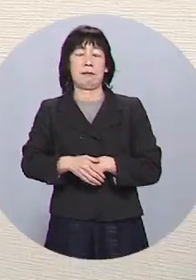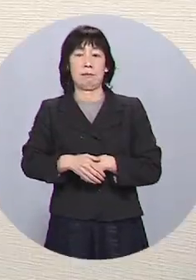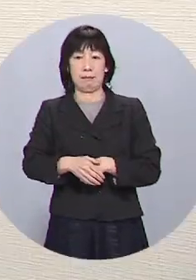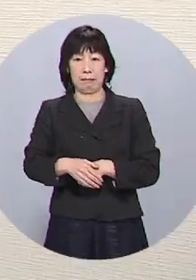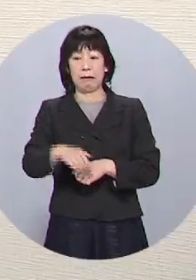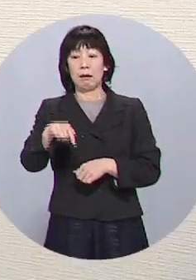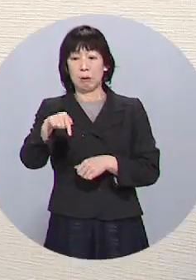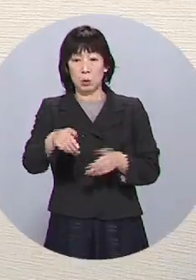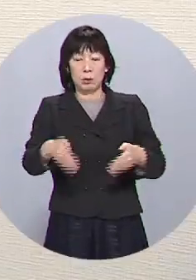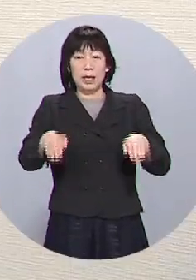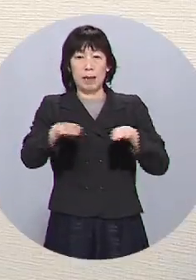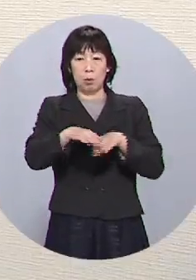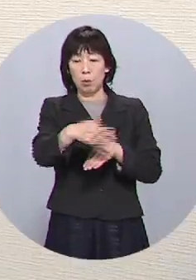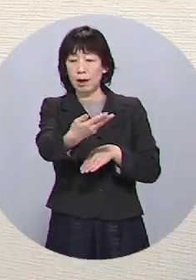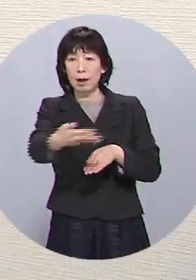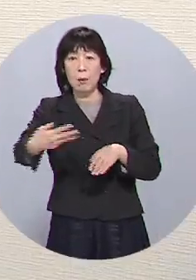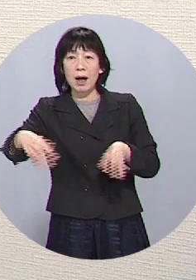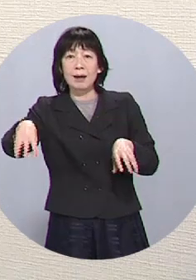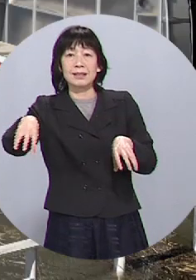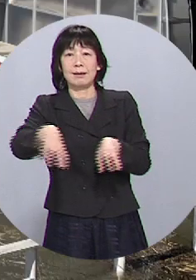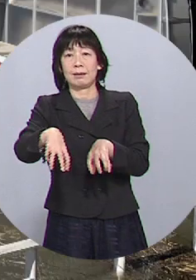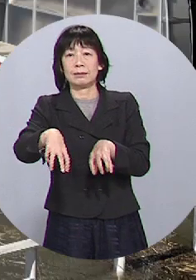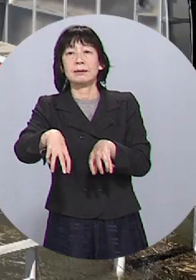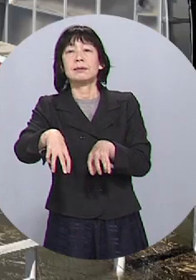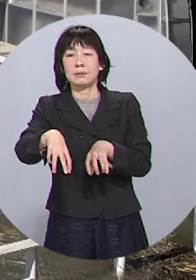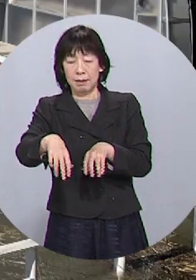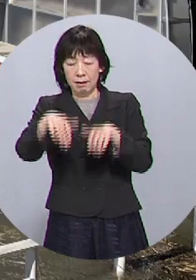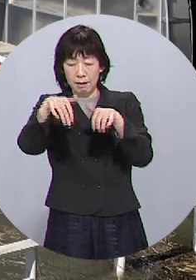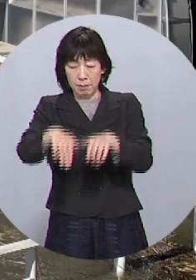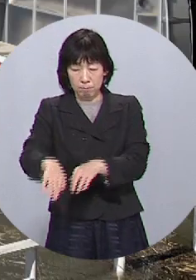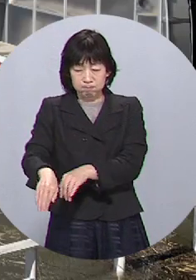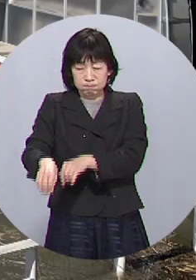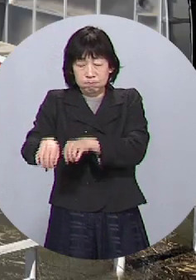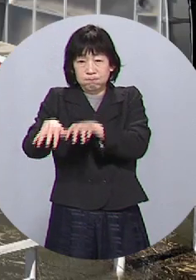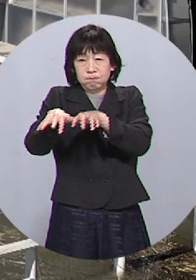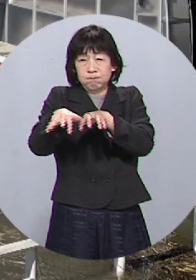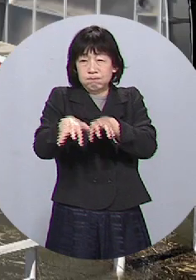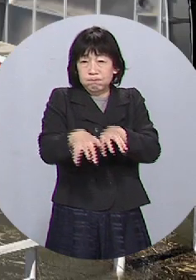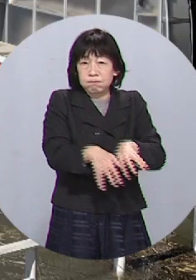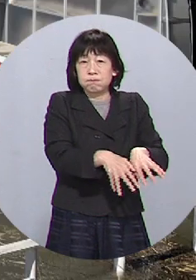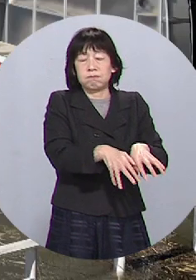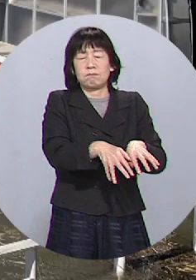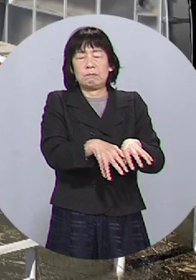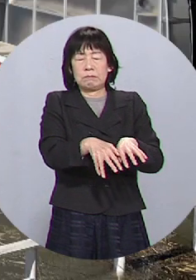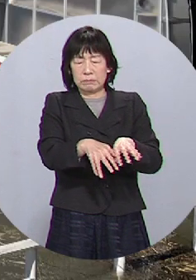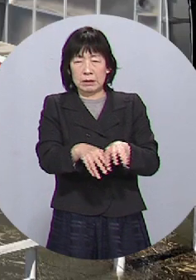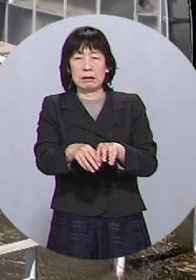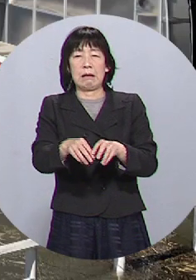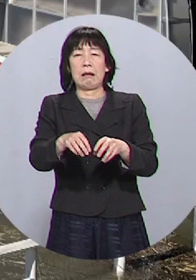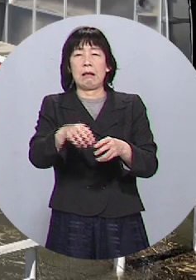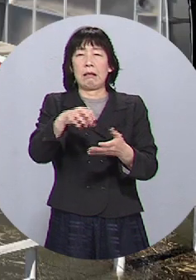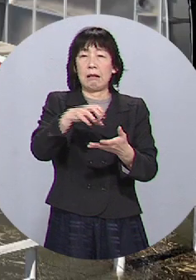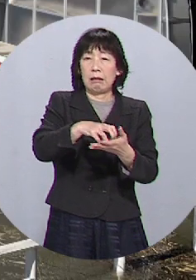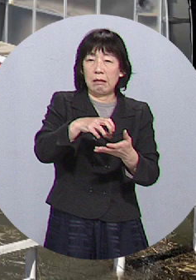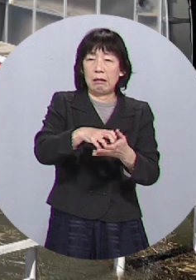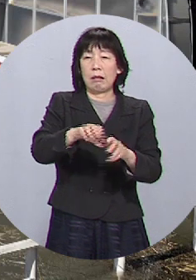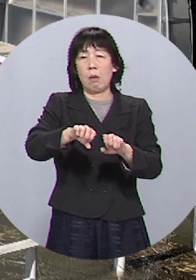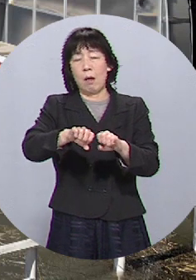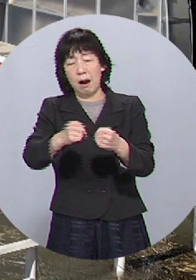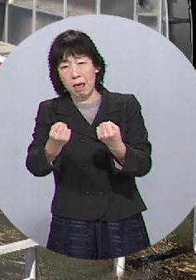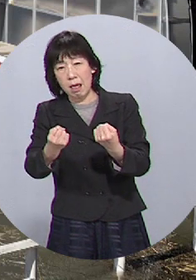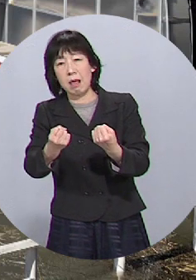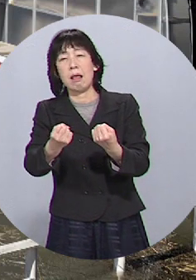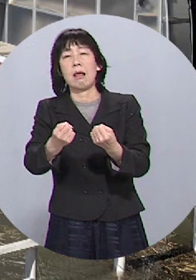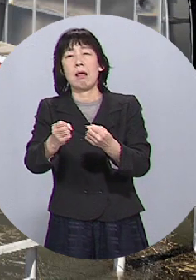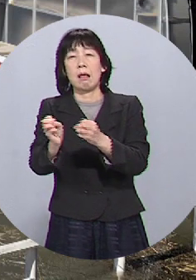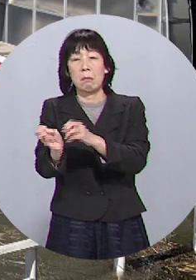川の近くに立っているということもあってですね浸水被害によっていろいろなものが流れてしまいましたしあるいは故障